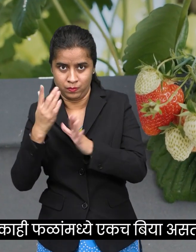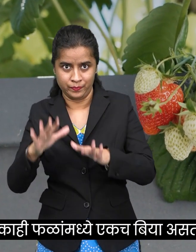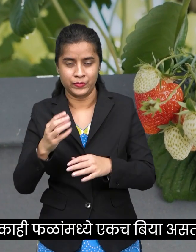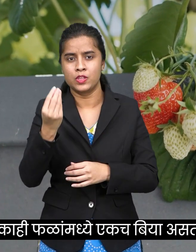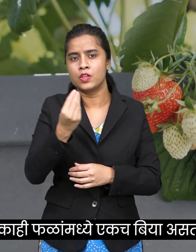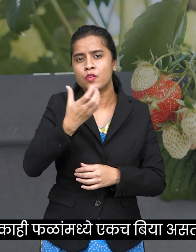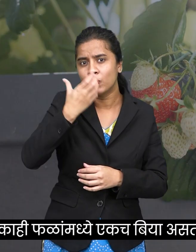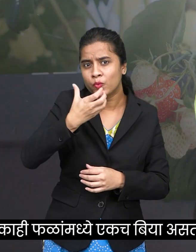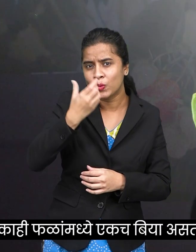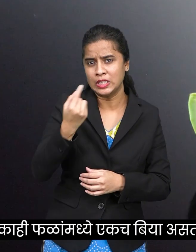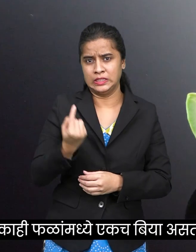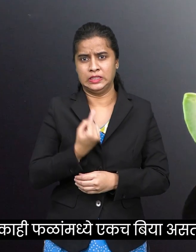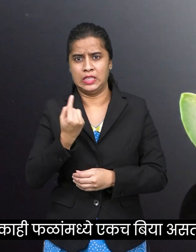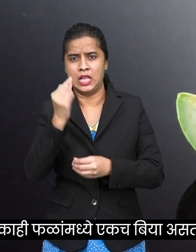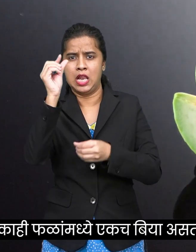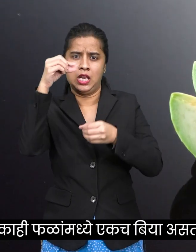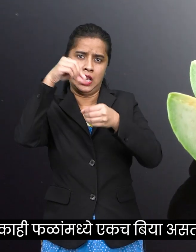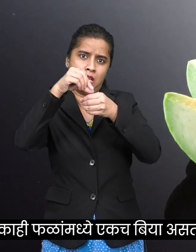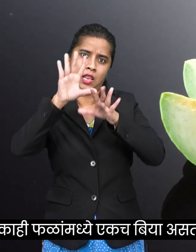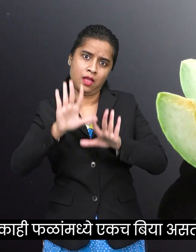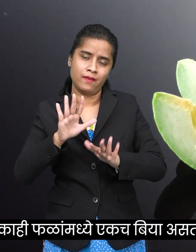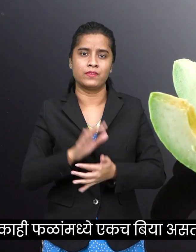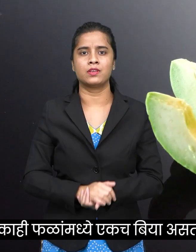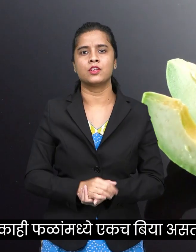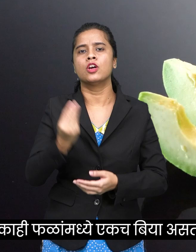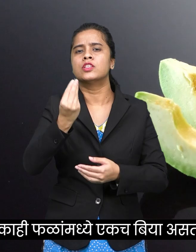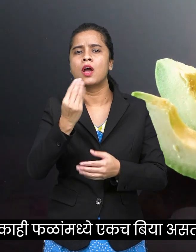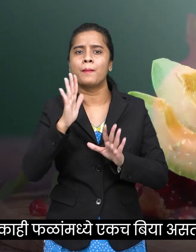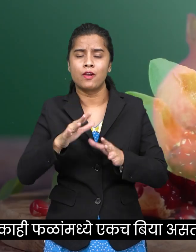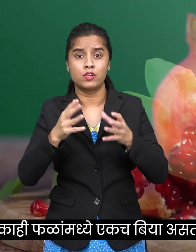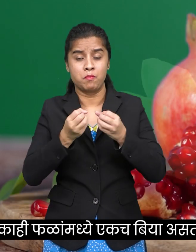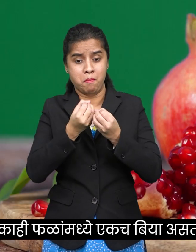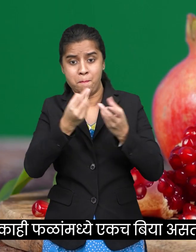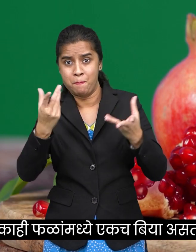काही फळांमध्ये एकच बी तर काहींमध्ये मोठ्या प्रमाणात बिया, बीज असतात.